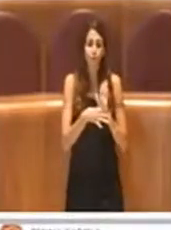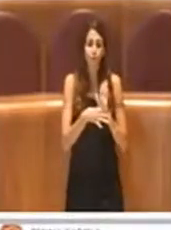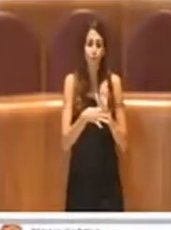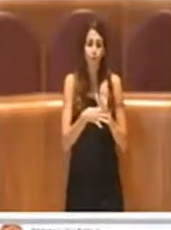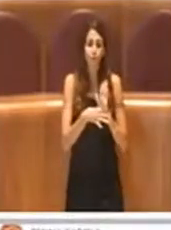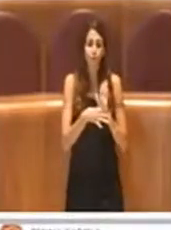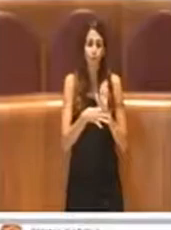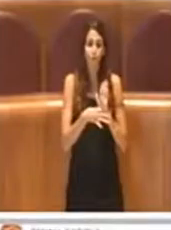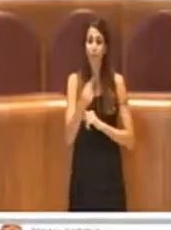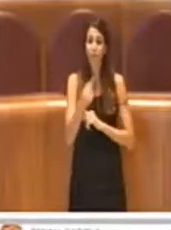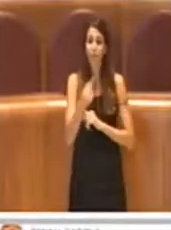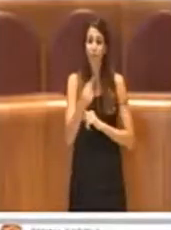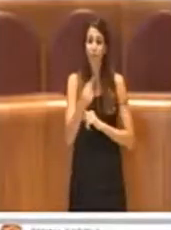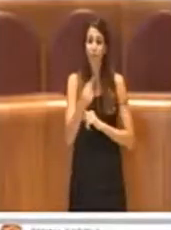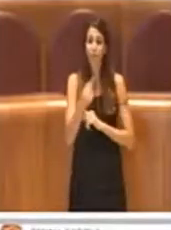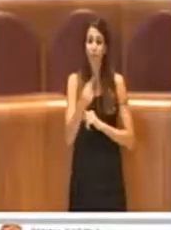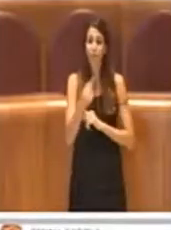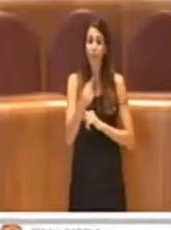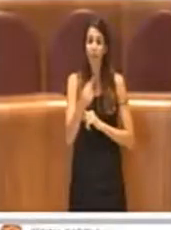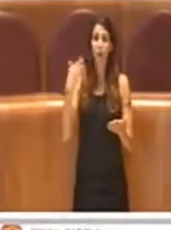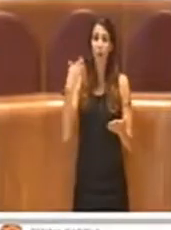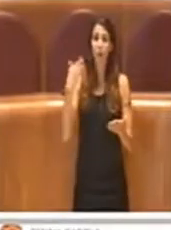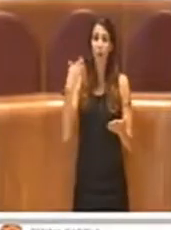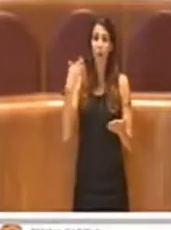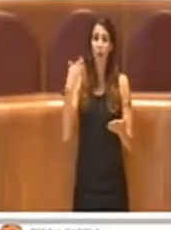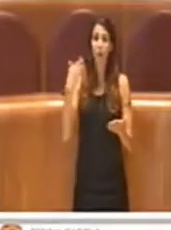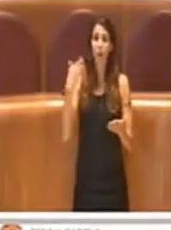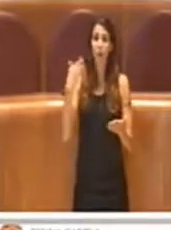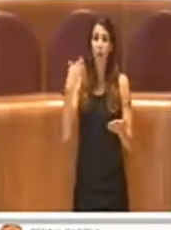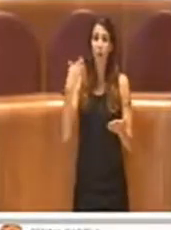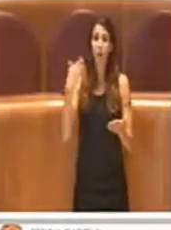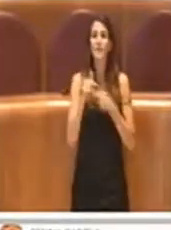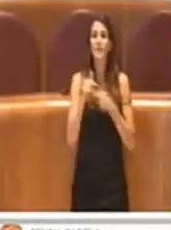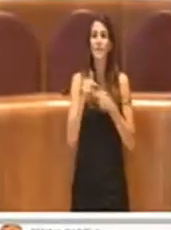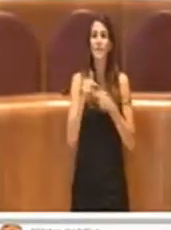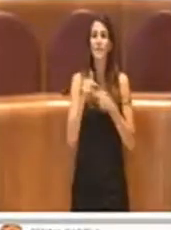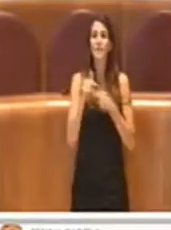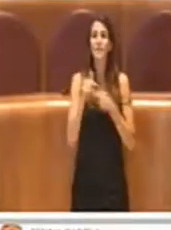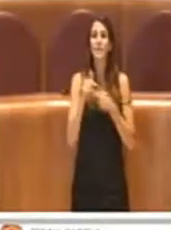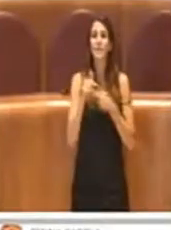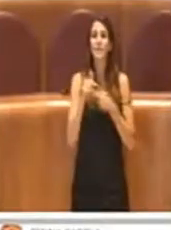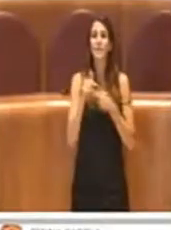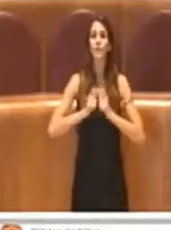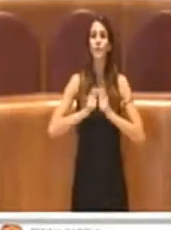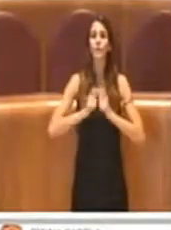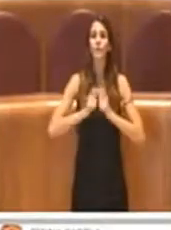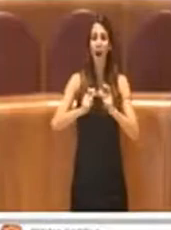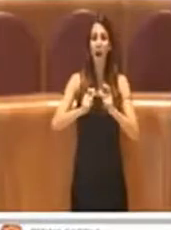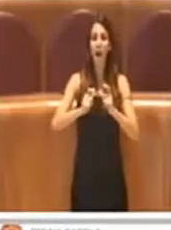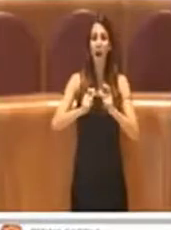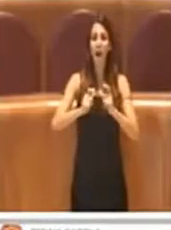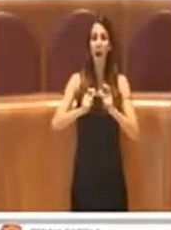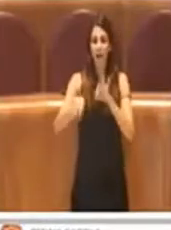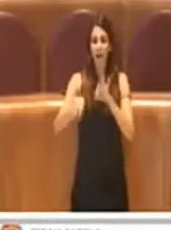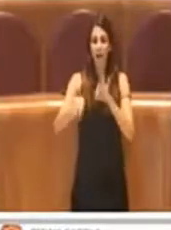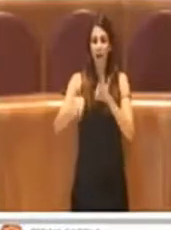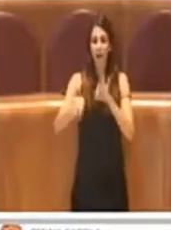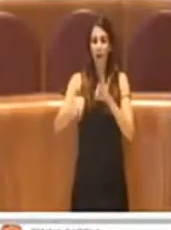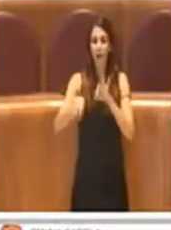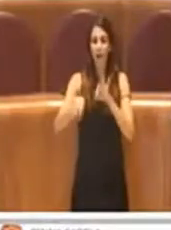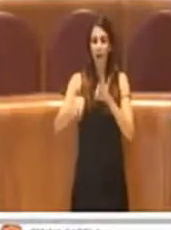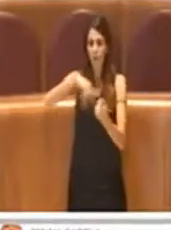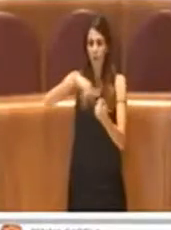attrezzature compatibili con gli spazi riservati agli spettacoli viaggianti, apparecchi automatici, diciamo i